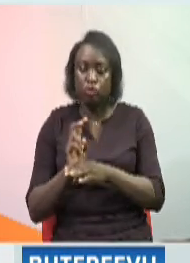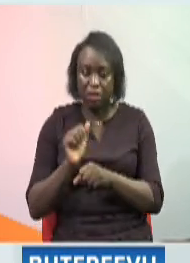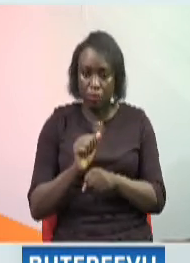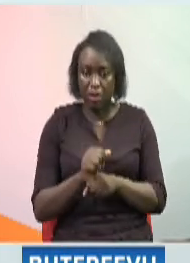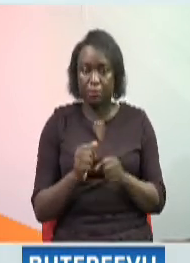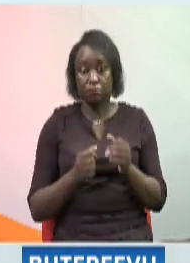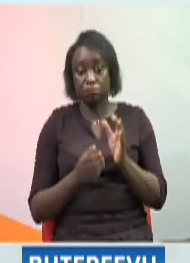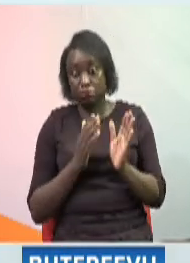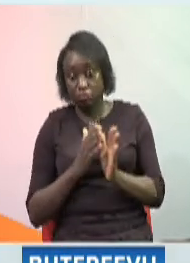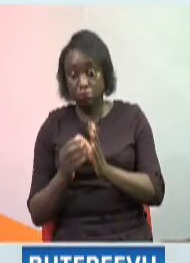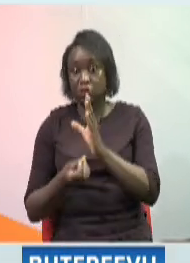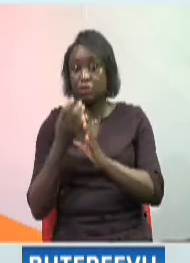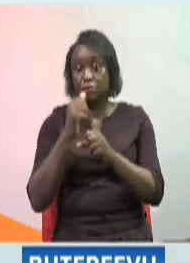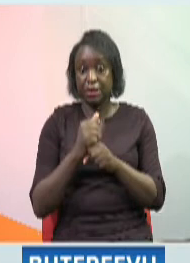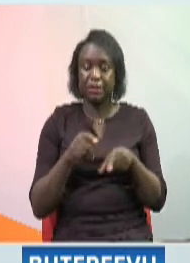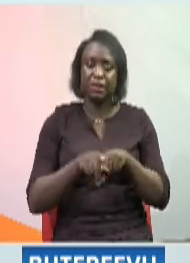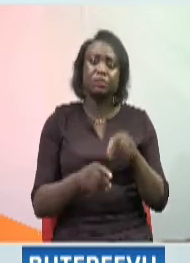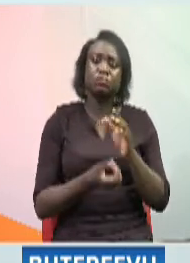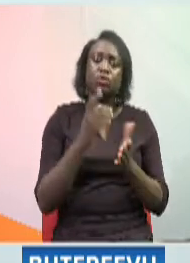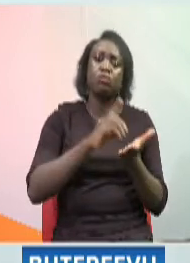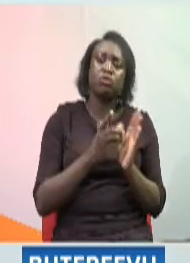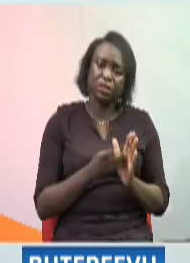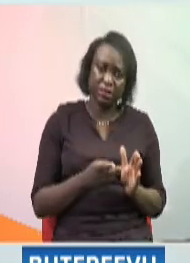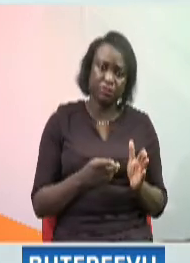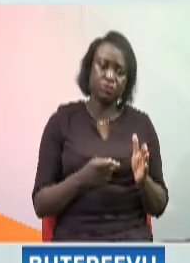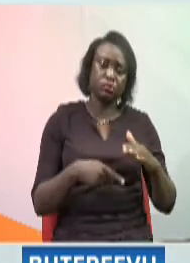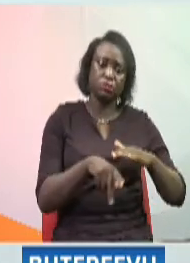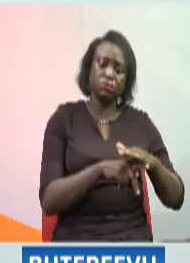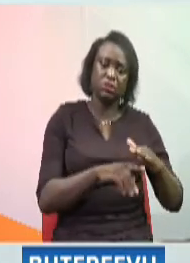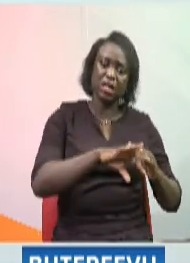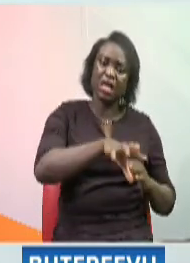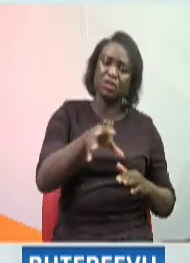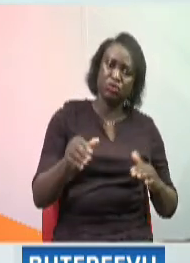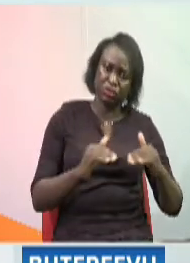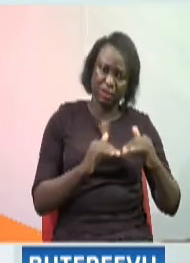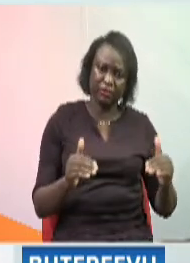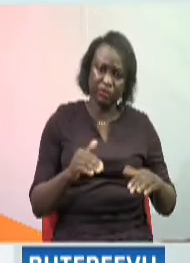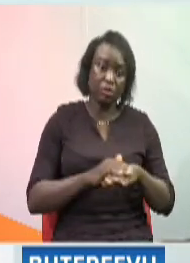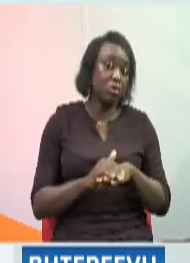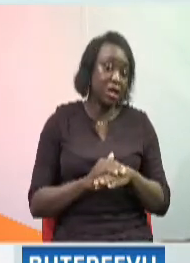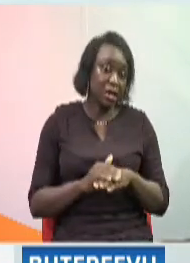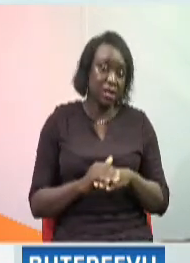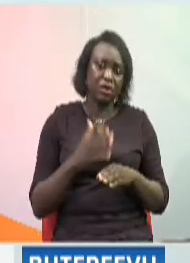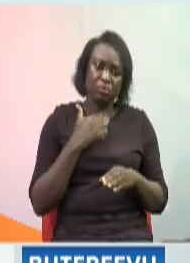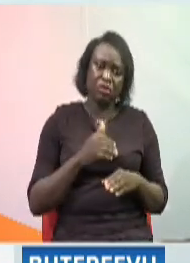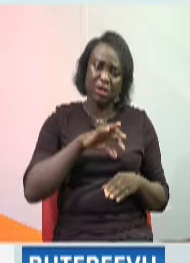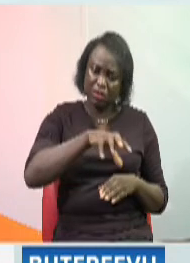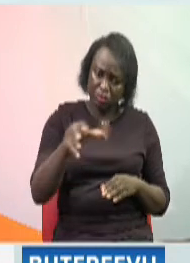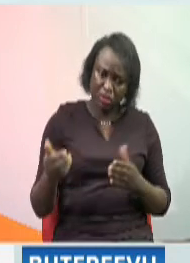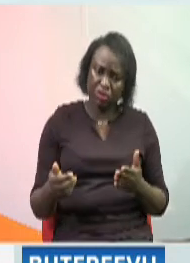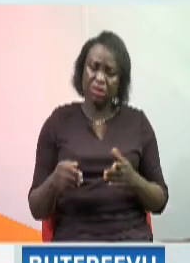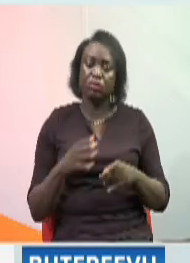n'alipoota n'okussaawo pulojekiti ez'enkulaakulana ku masaza. Twagala amasaza gazzeewo ekitiibwa kyago